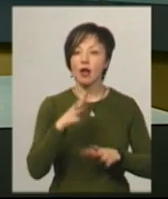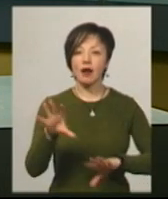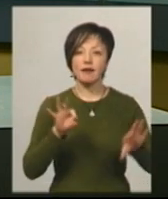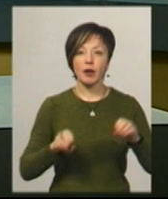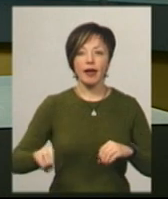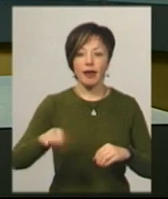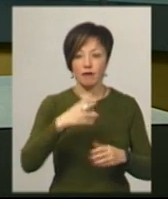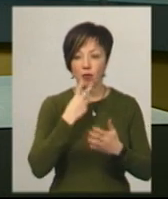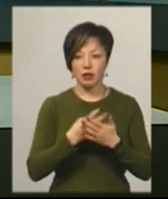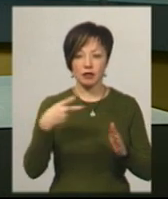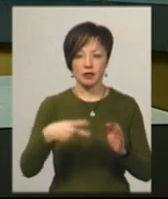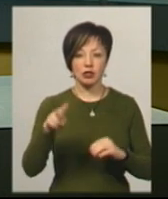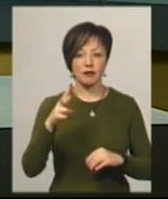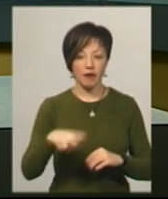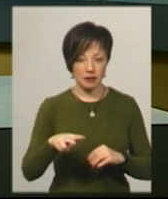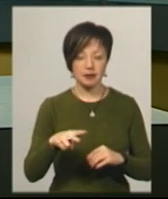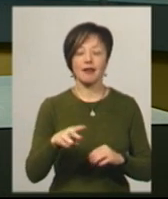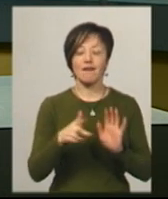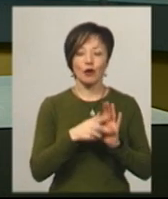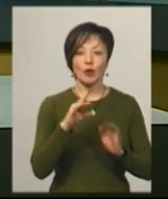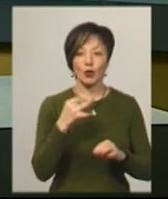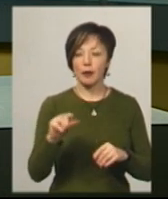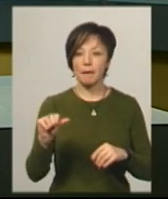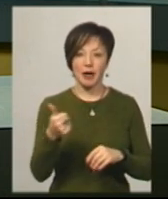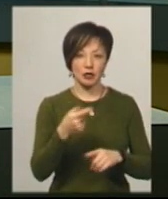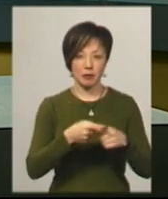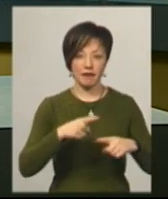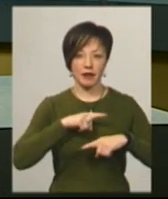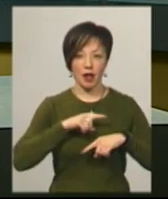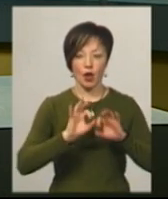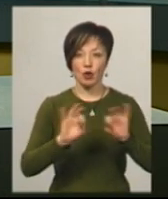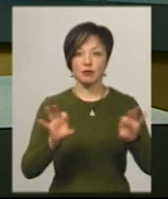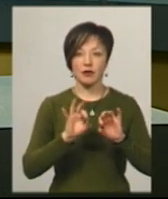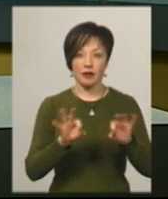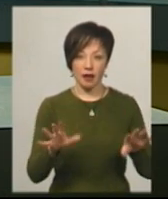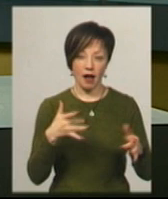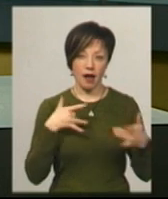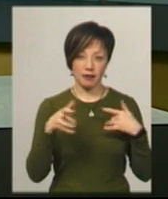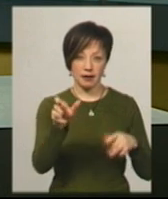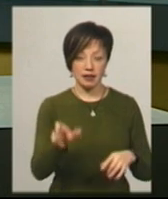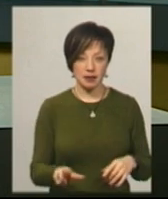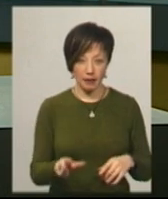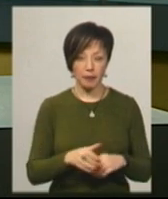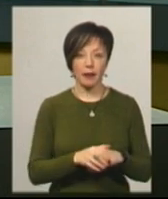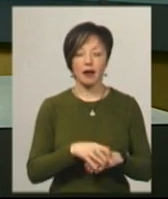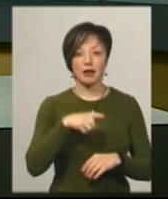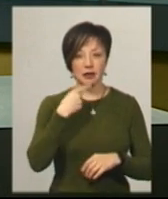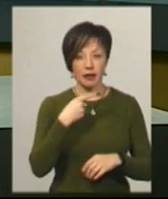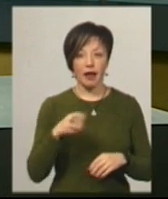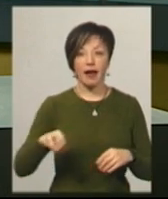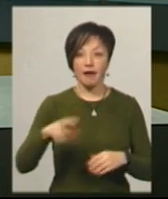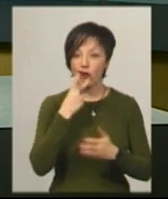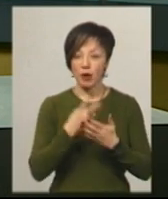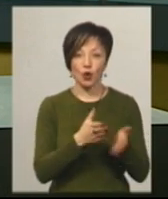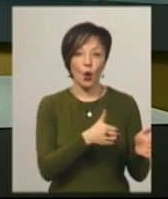Євробачення 2020. 8 лютого відбудеться перший півфінал. Про це Суспільному розповіла артистка. За словами Марини Круть, на Євробачення